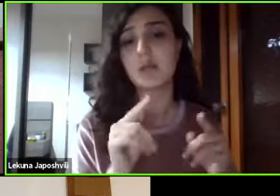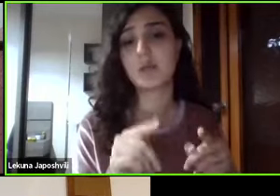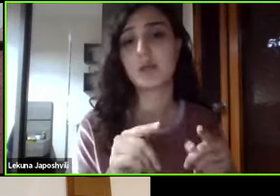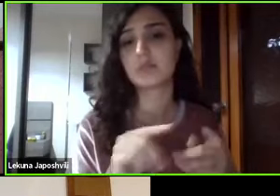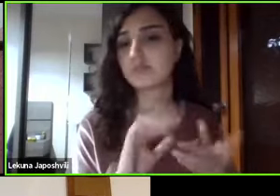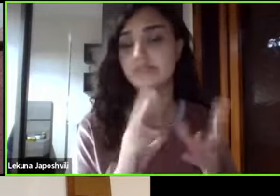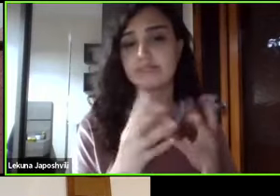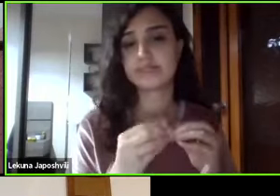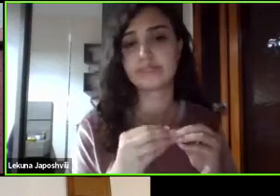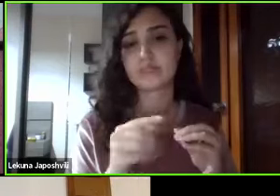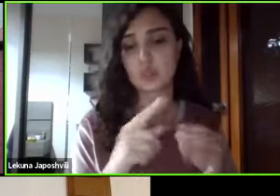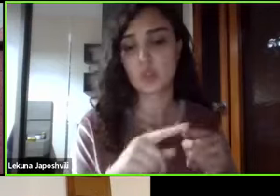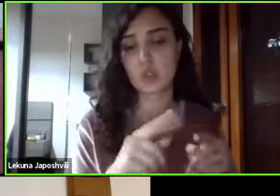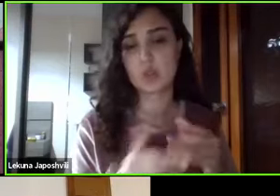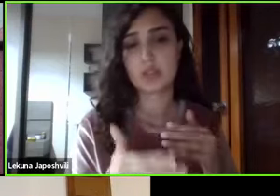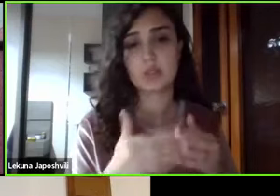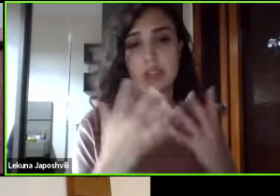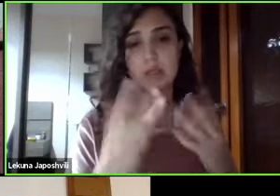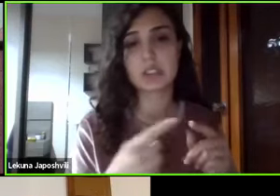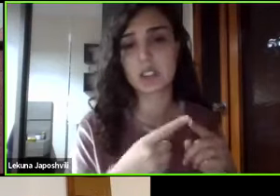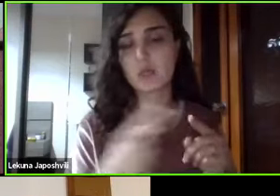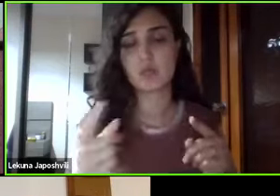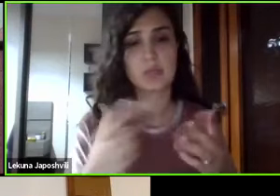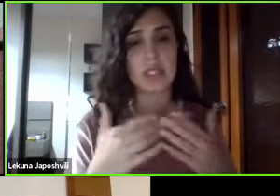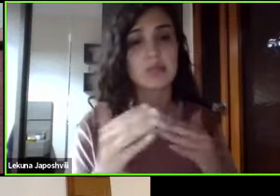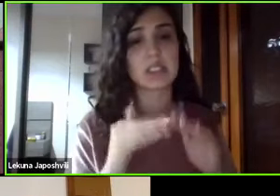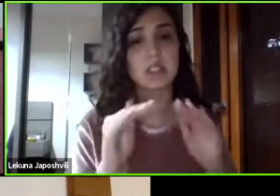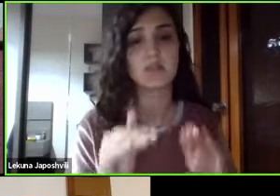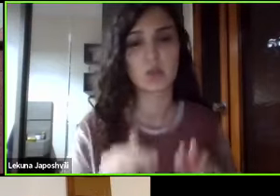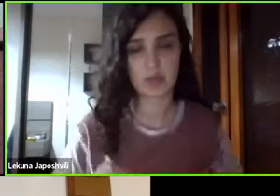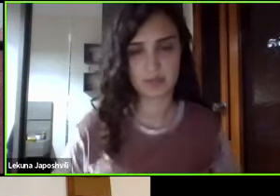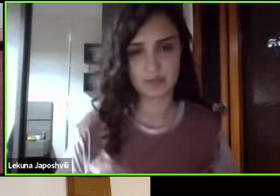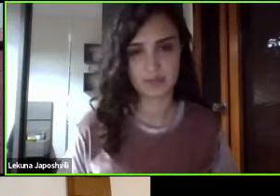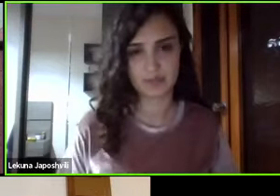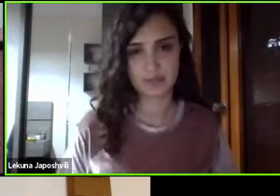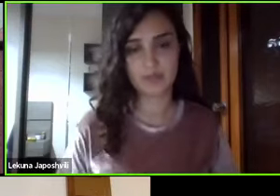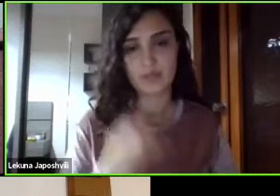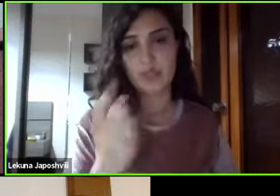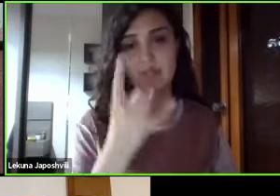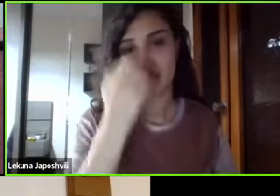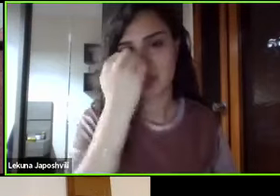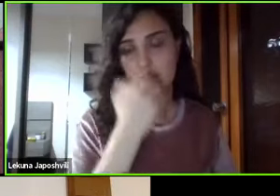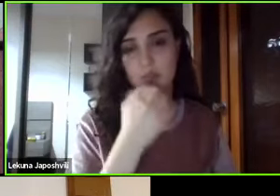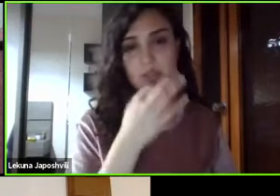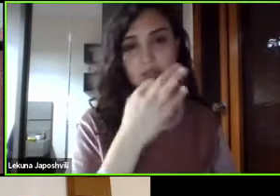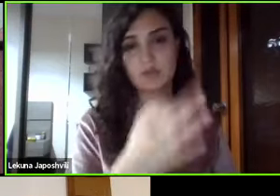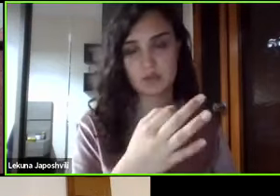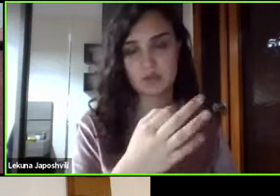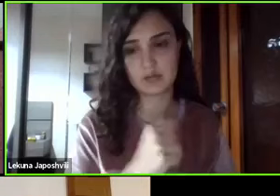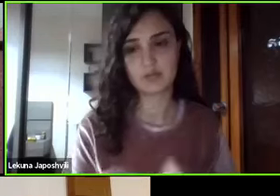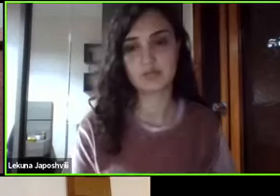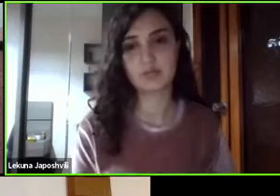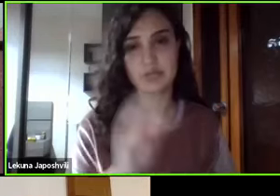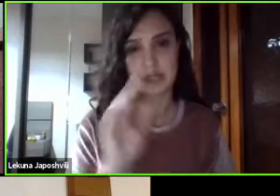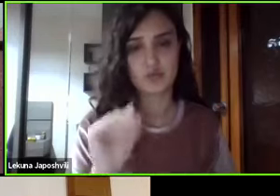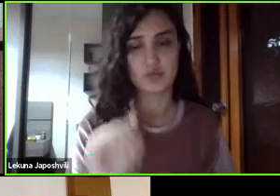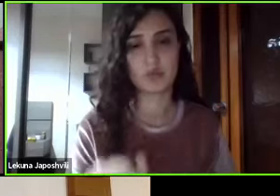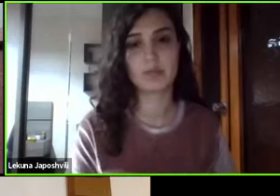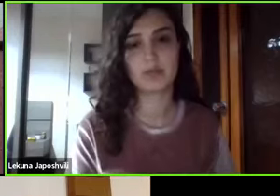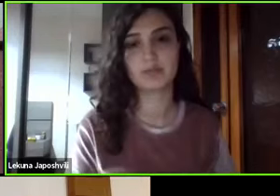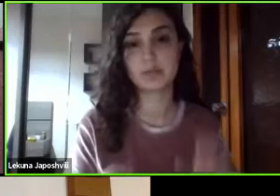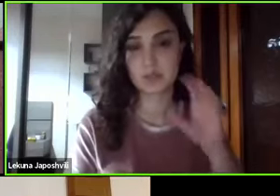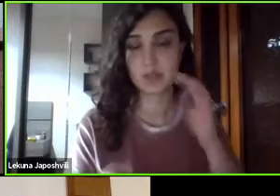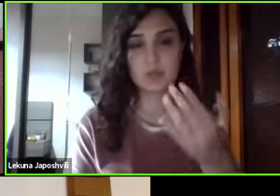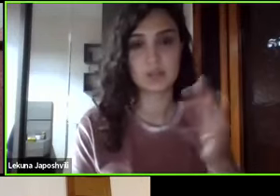აი უახლოეს რამდენიმე დღის განმავლობაში ხელმისაწვდომი. კიდევ ერთხელ მადლობას გიხდით და ჩვენ